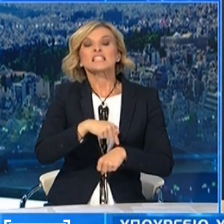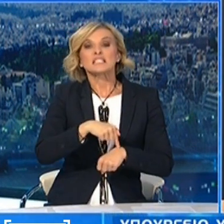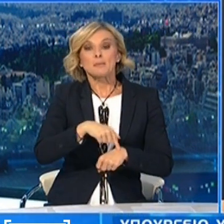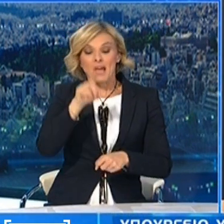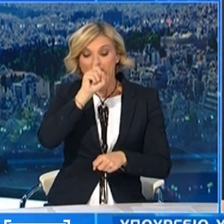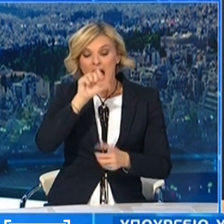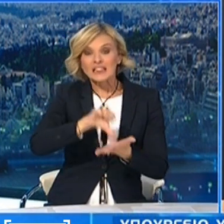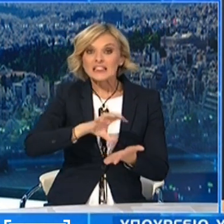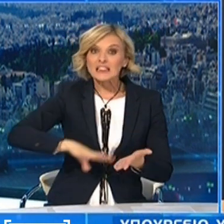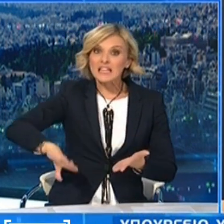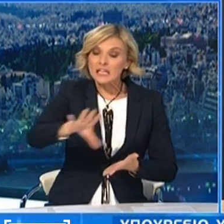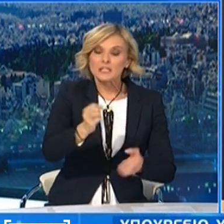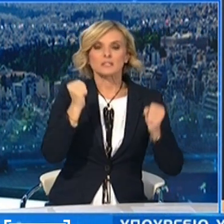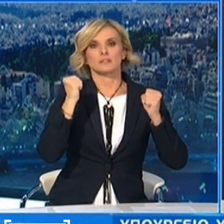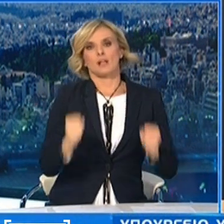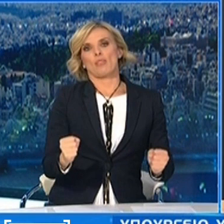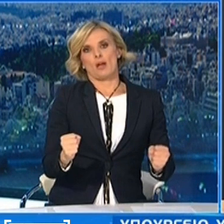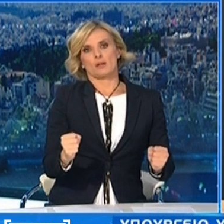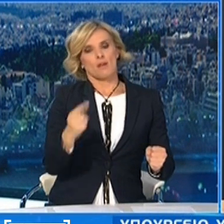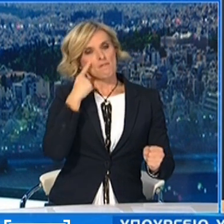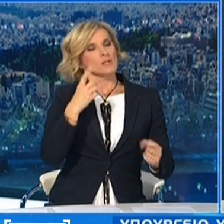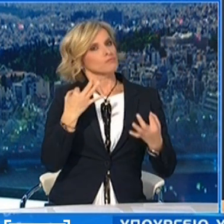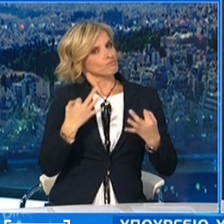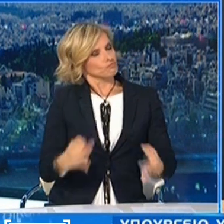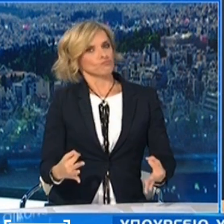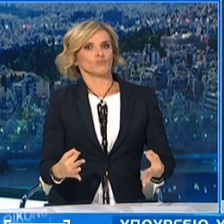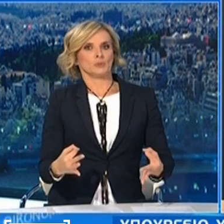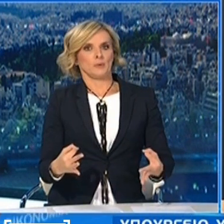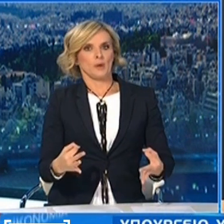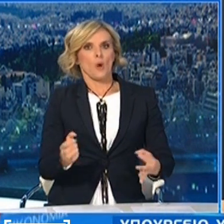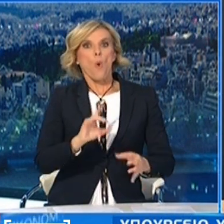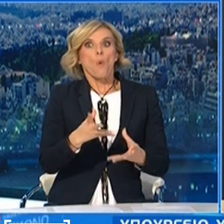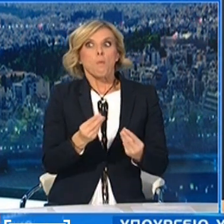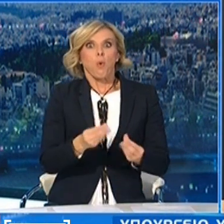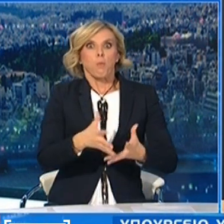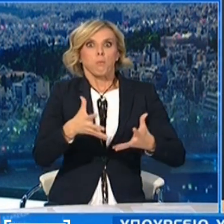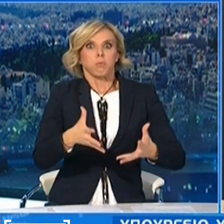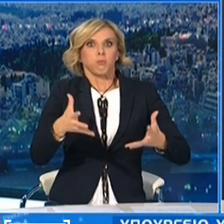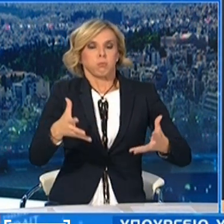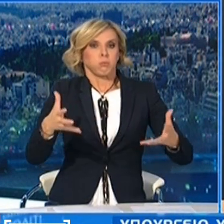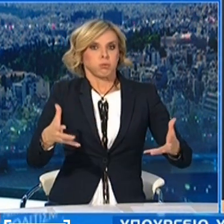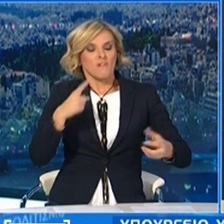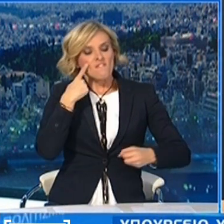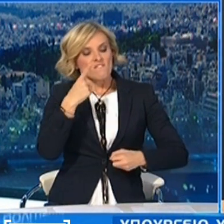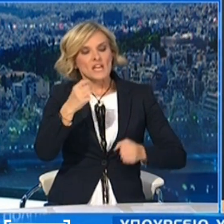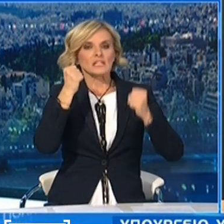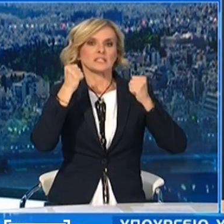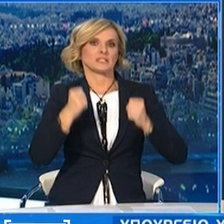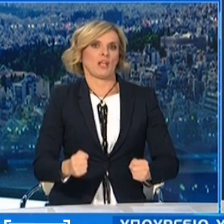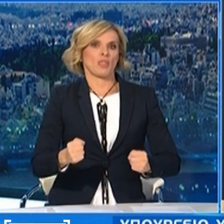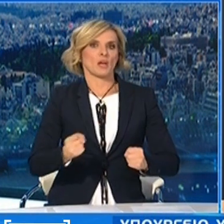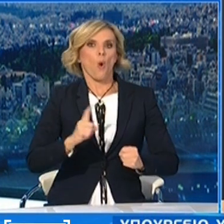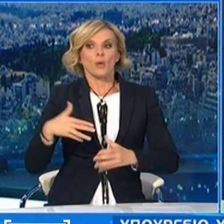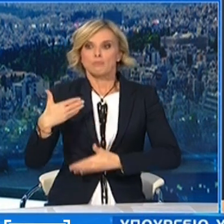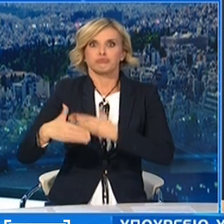Αττική είναι σε σταθερή κατάσταση. Δεν βγάζει μεγάλο αριθμό κρουσμάτων, δεν δείχνει να υπάρχει πολλαπλασιαστής. Σε